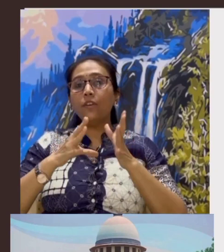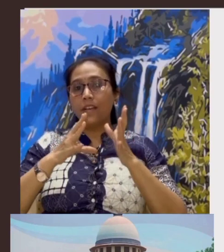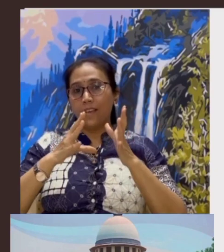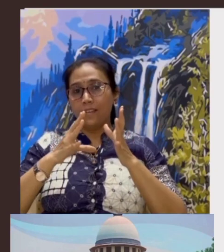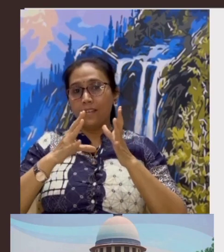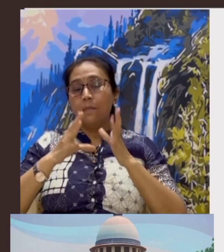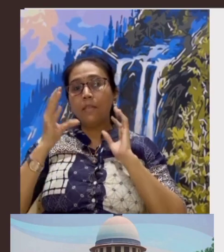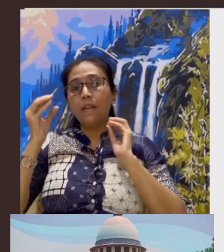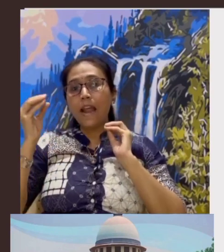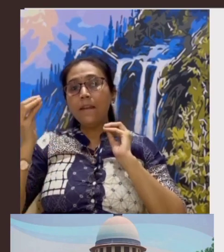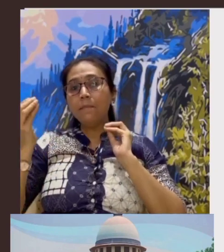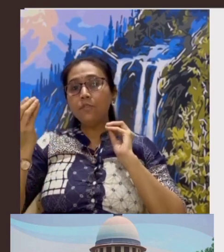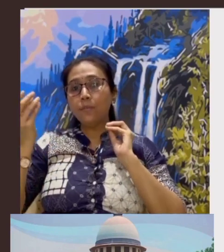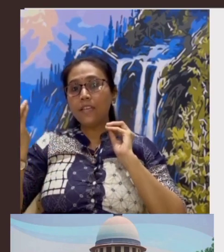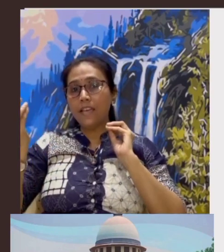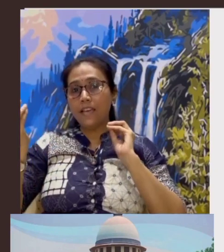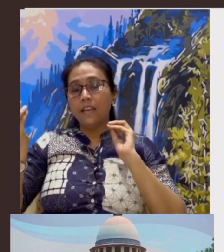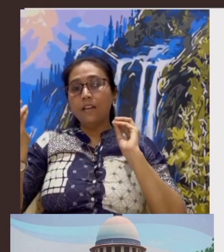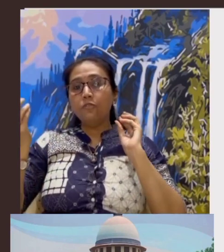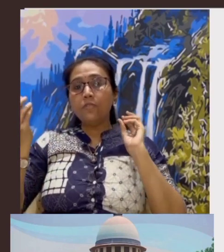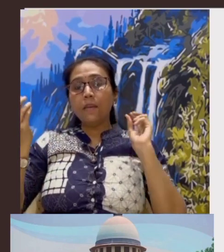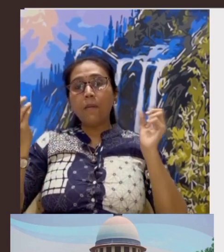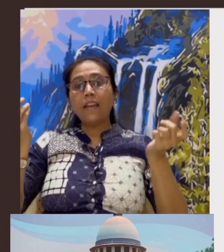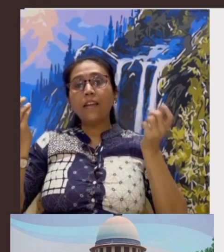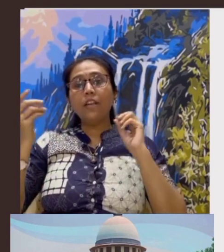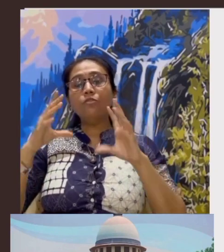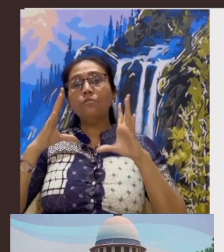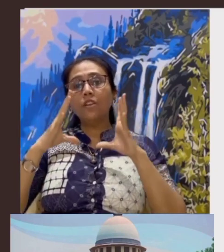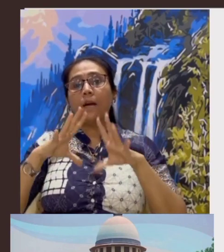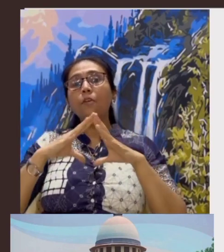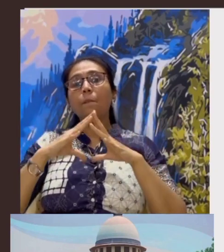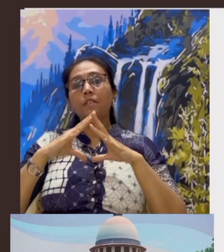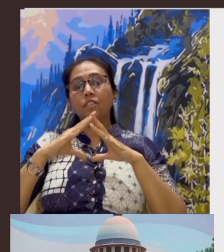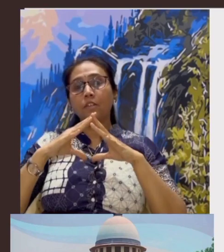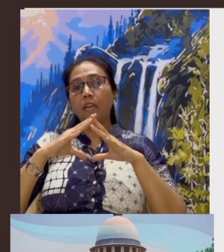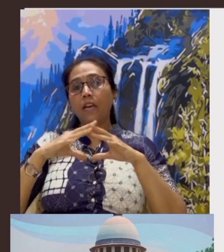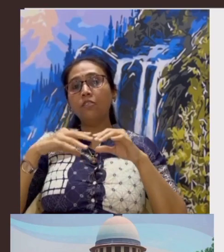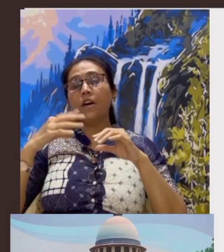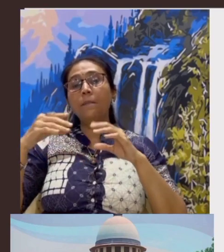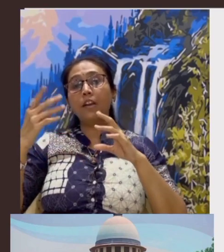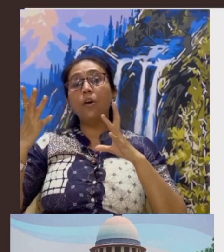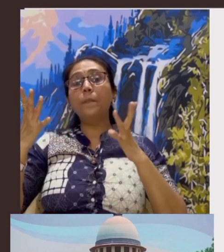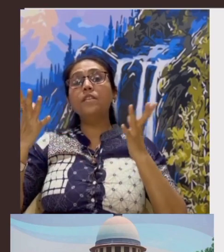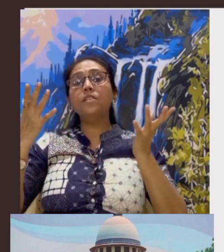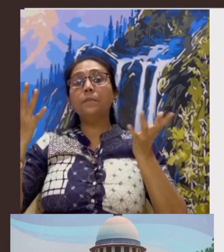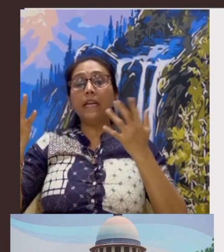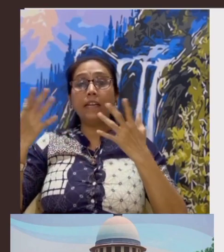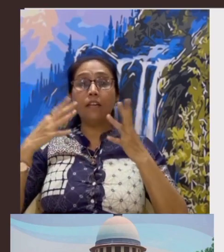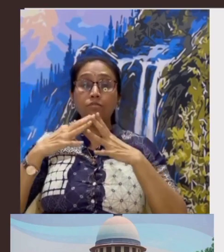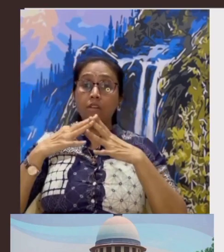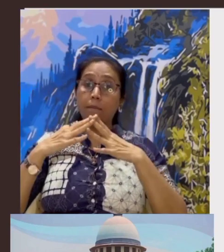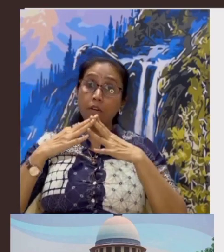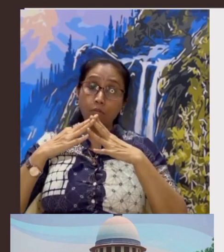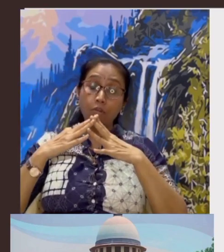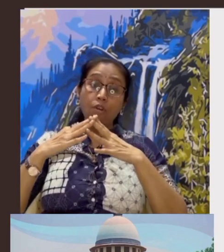लोअर है, मतलब लैंड जो मेरी है उसकी मार्केट वैल्यू से मुझे कम कॉम्पनसेशन मिला है, तो आप मेरा कॉम्पनसेशन बढ़ाने का कुछ